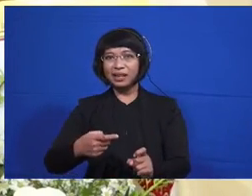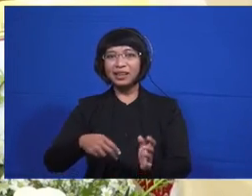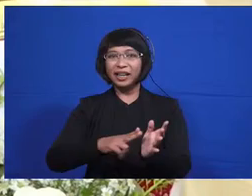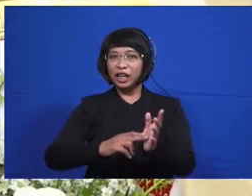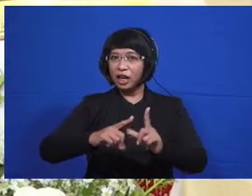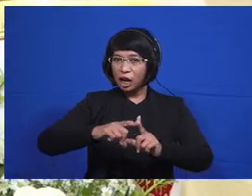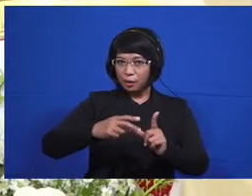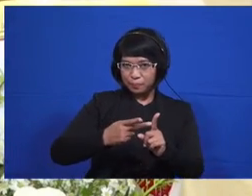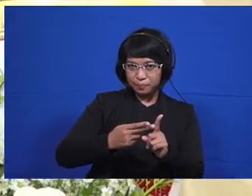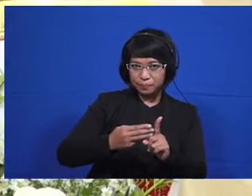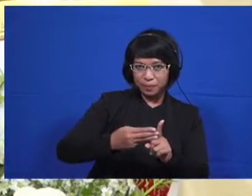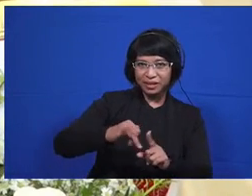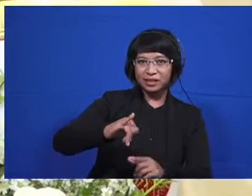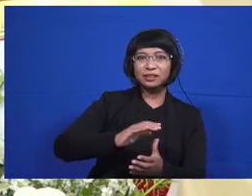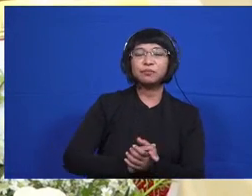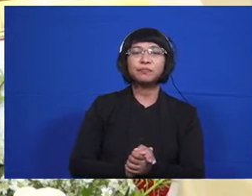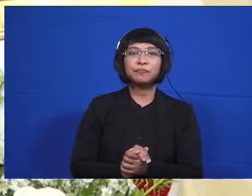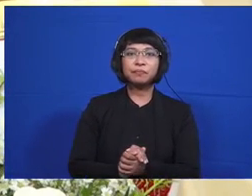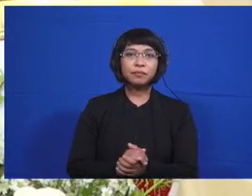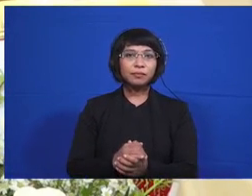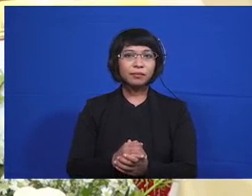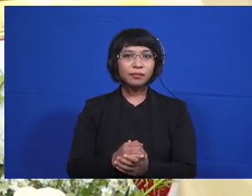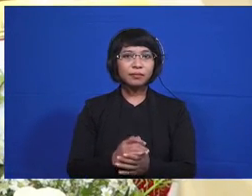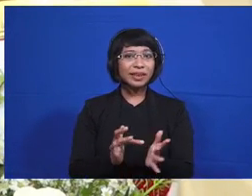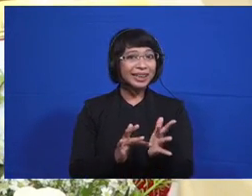Lalu Yesus bertanya kepada mereka,